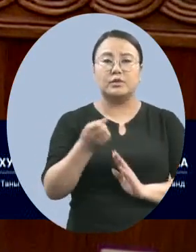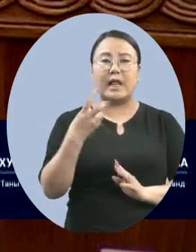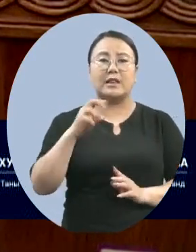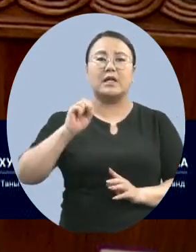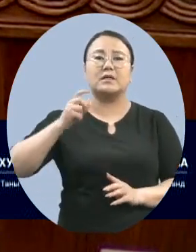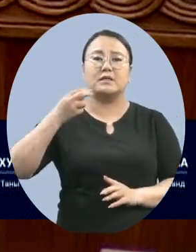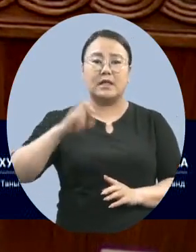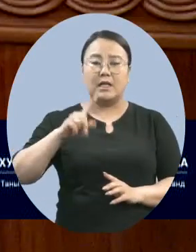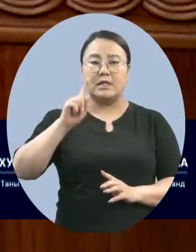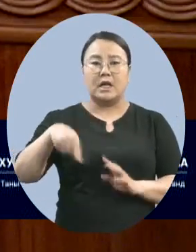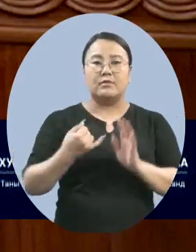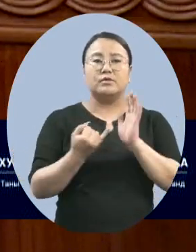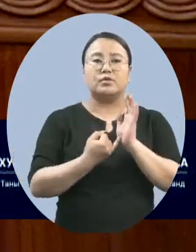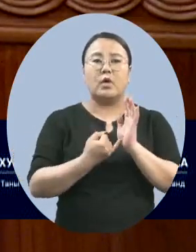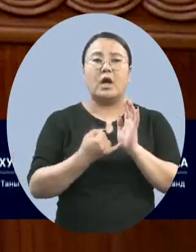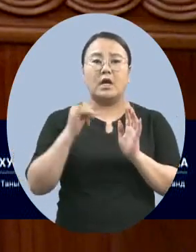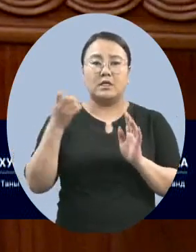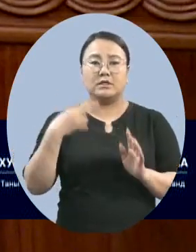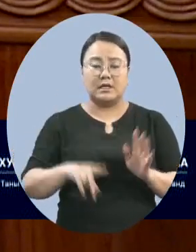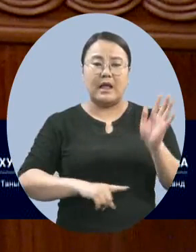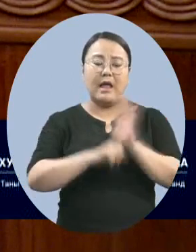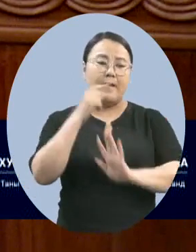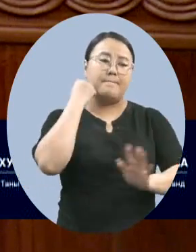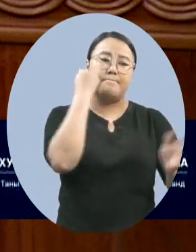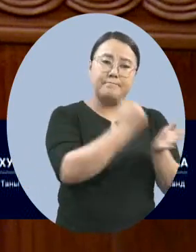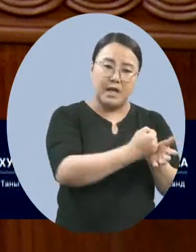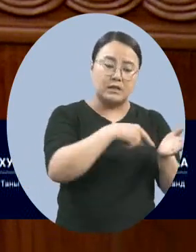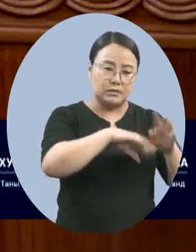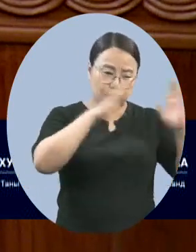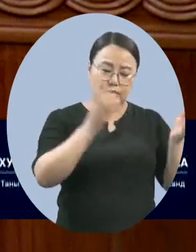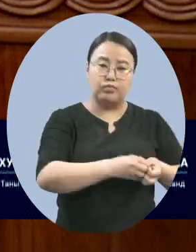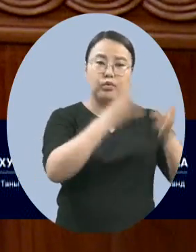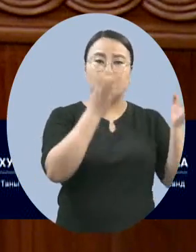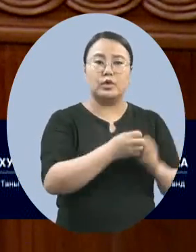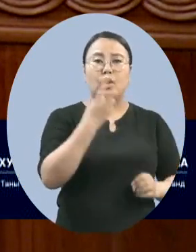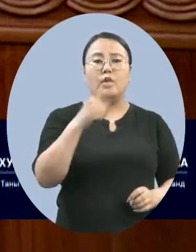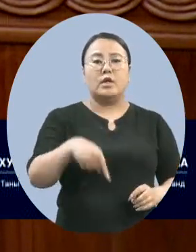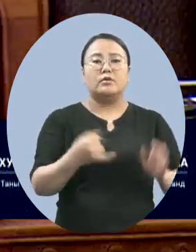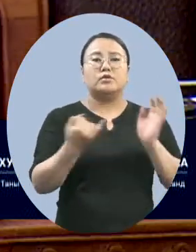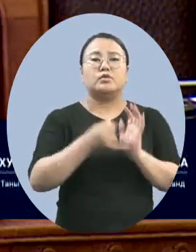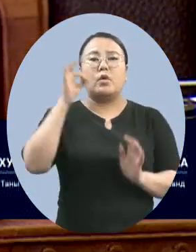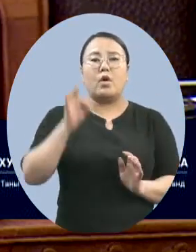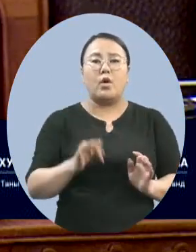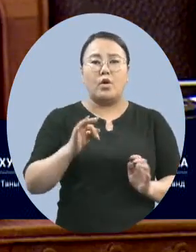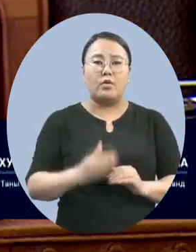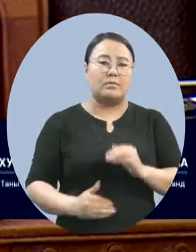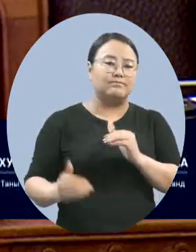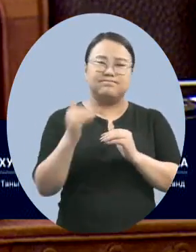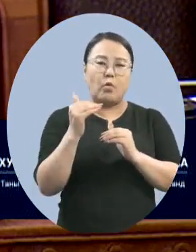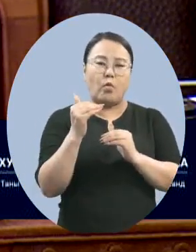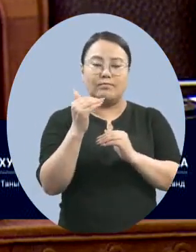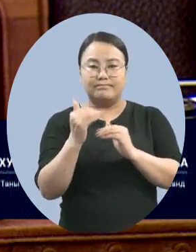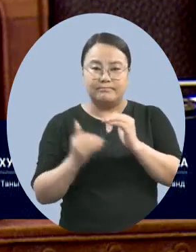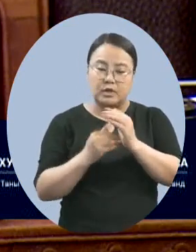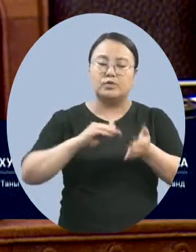алдагдал 1.6 их наяд төгрөг буюу анх батлагдсан дотоодын нийт бүтээгдэхүүний 2.6% хэтрүүлэхгүй